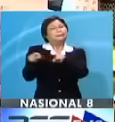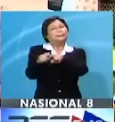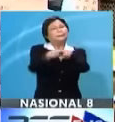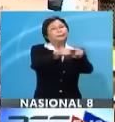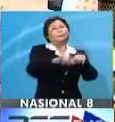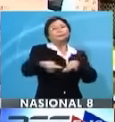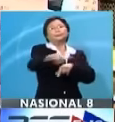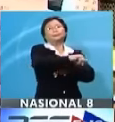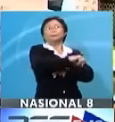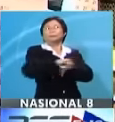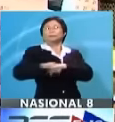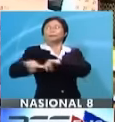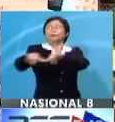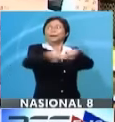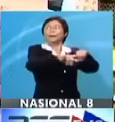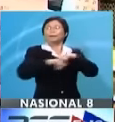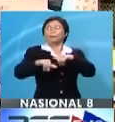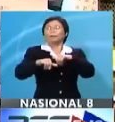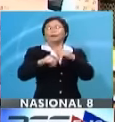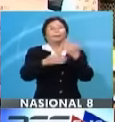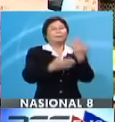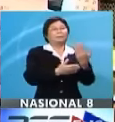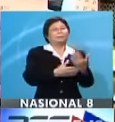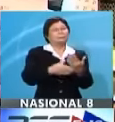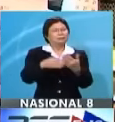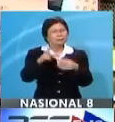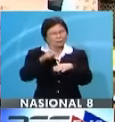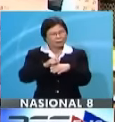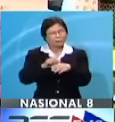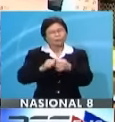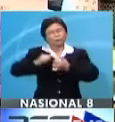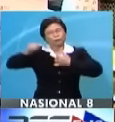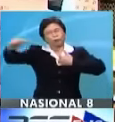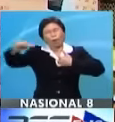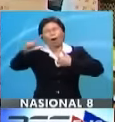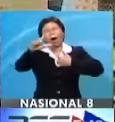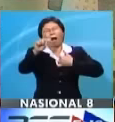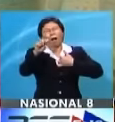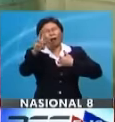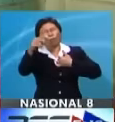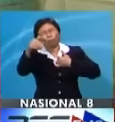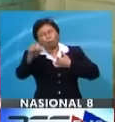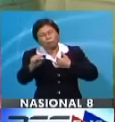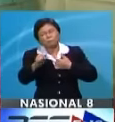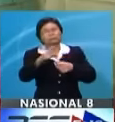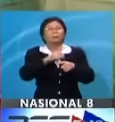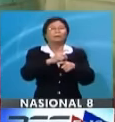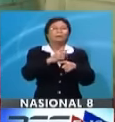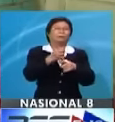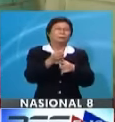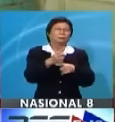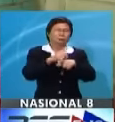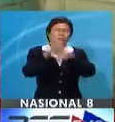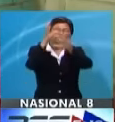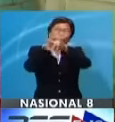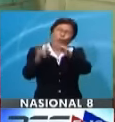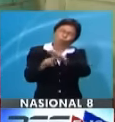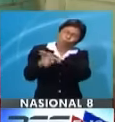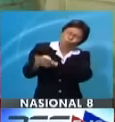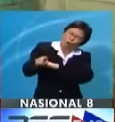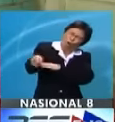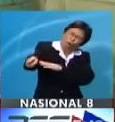kalau di pedalaman di Simunjan ataupun jauh di Lawas di Sarawak